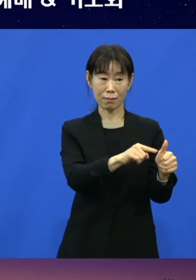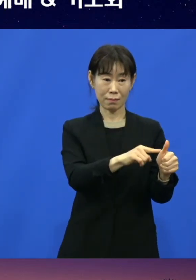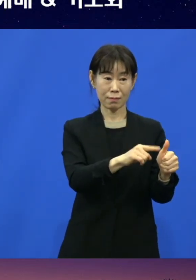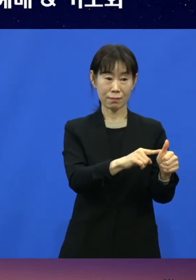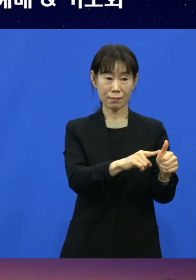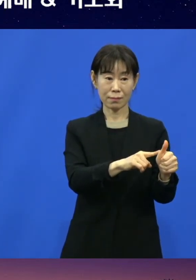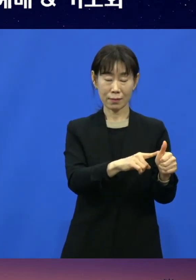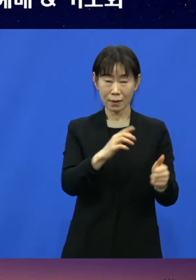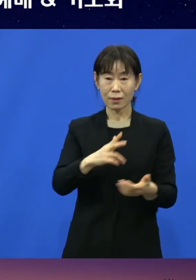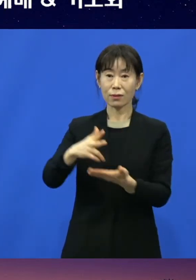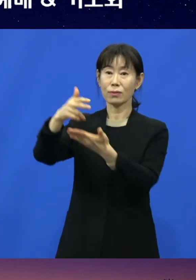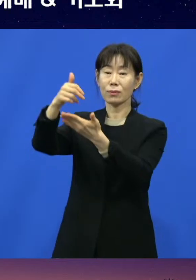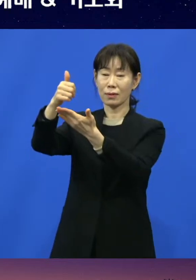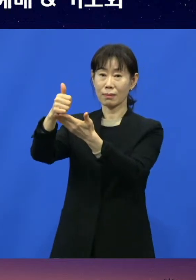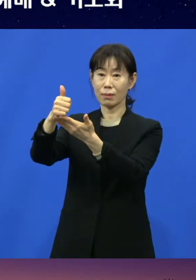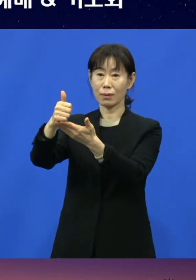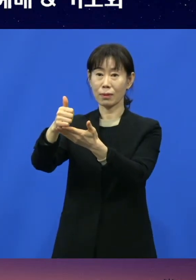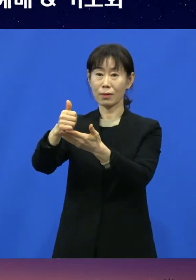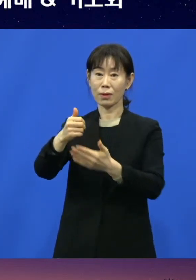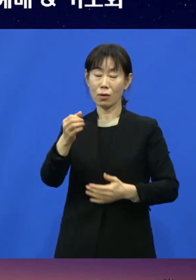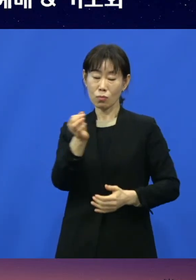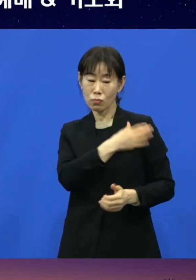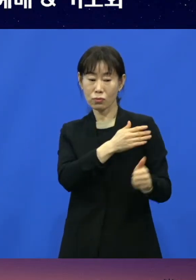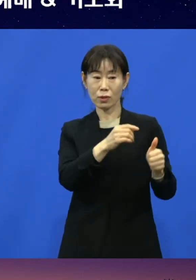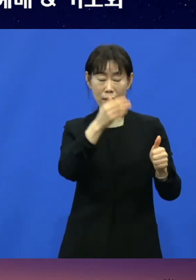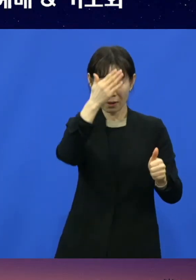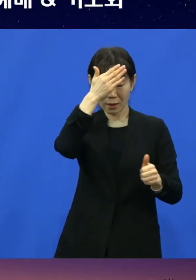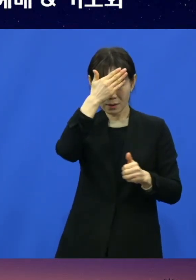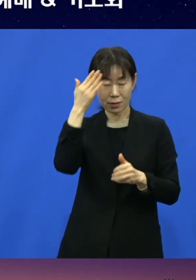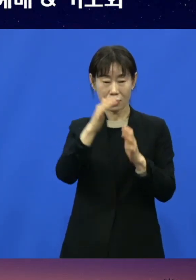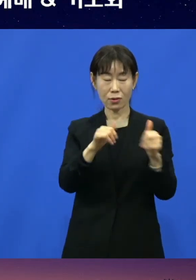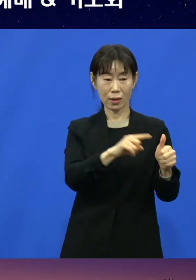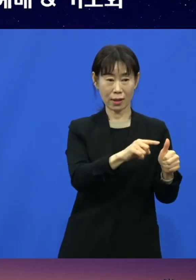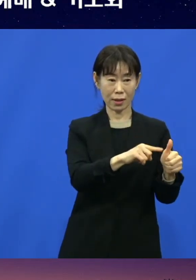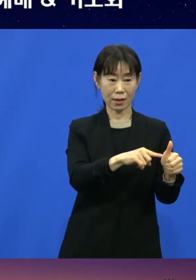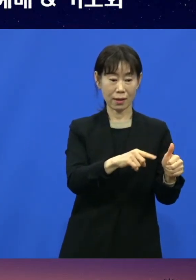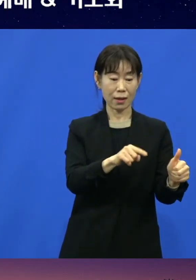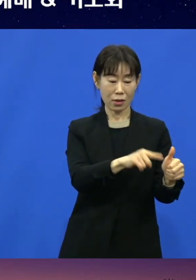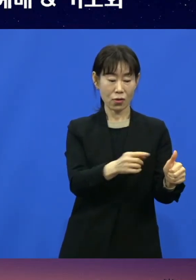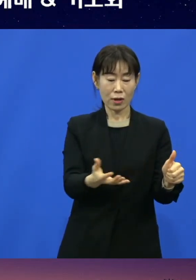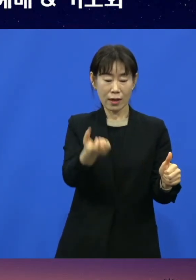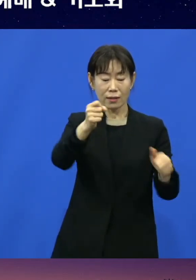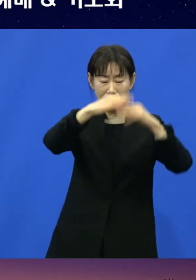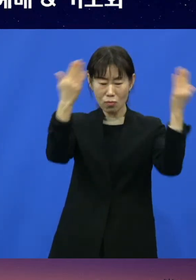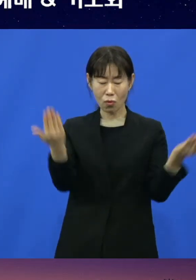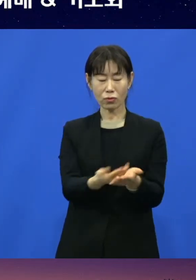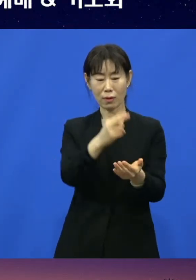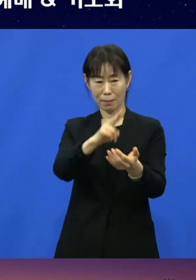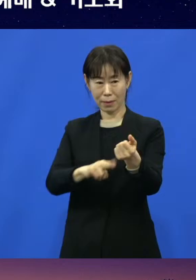그런데 주님은 그 사람에게, 부자에게 내게 있는 것을 다 팔아 가난한 자들에게 나눠. 그 다음에 나를 따르라는